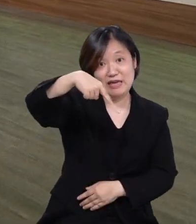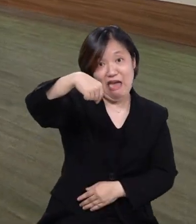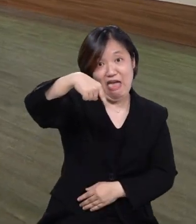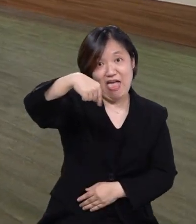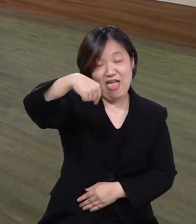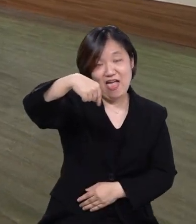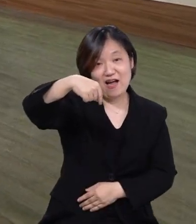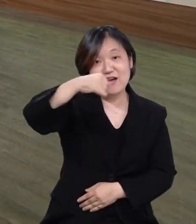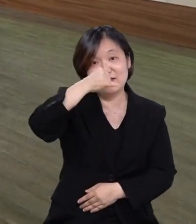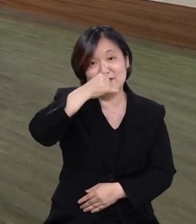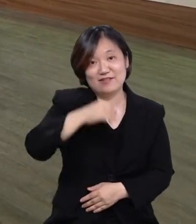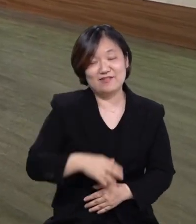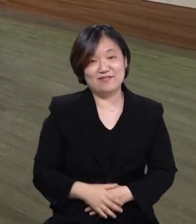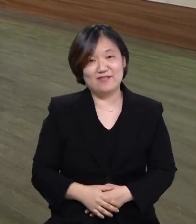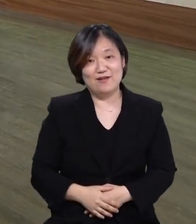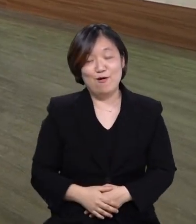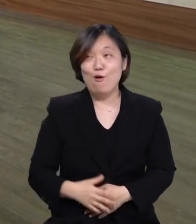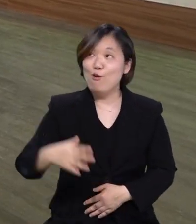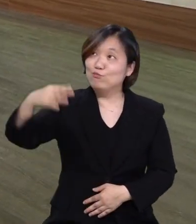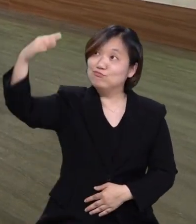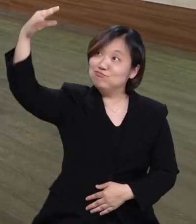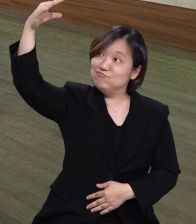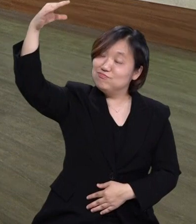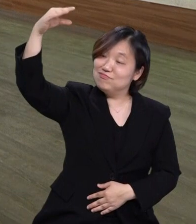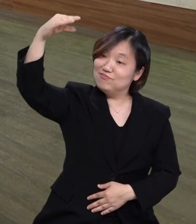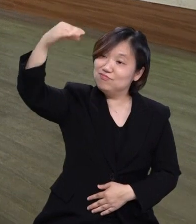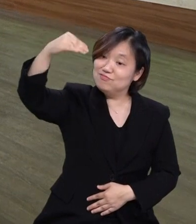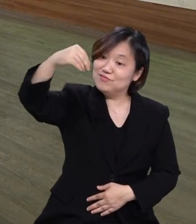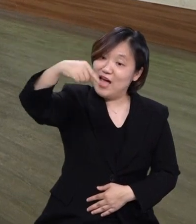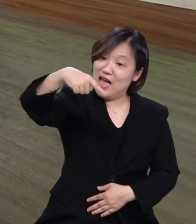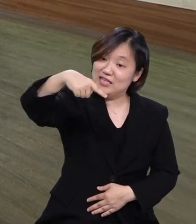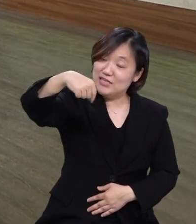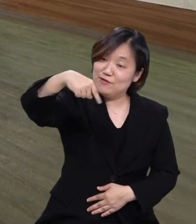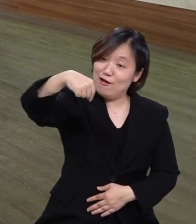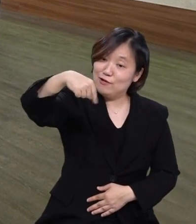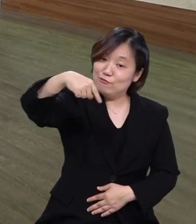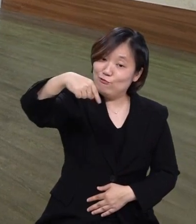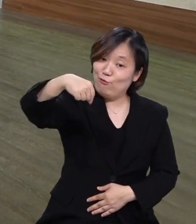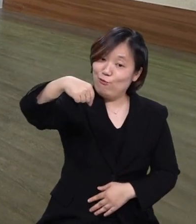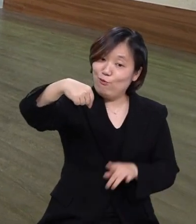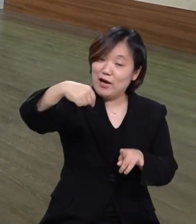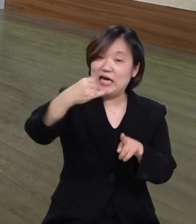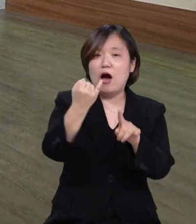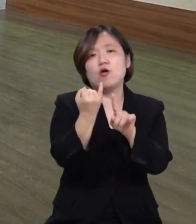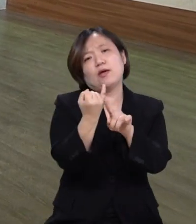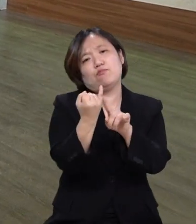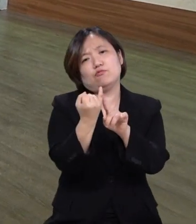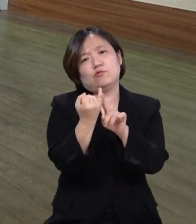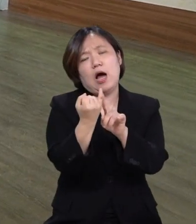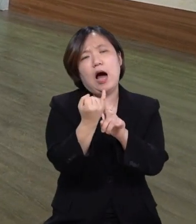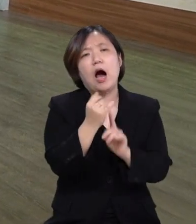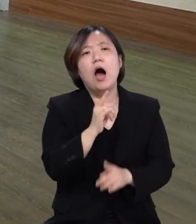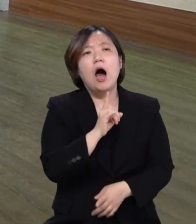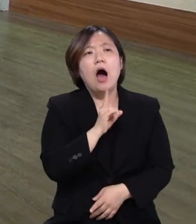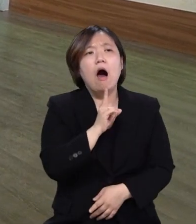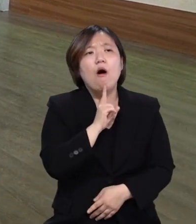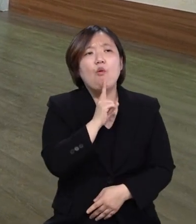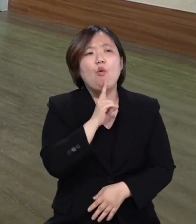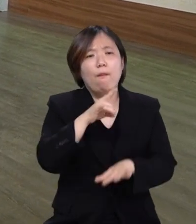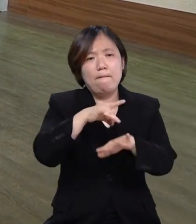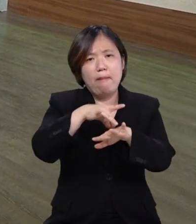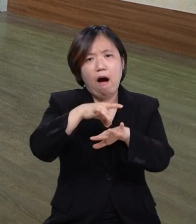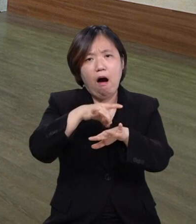허공에서 튀어나온 손이 집게를 들고 일주와 불자님 아픈 오른쪽